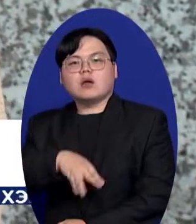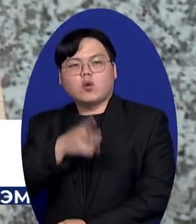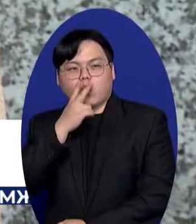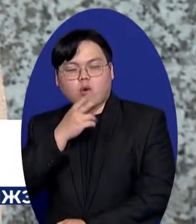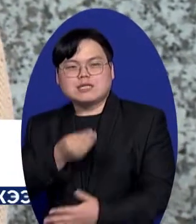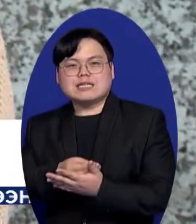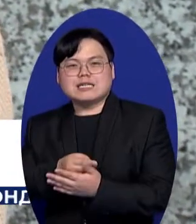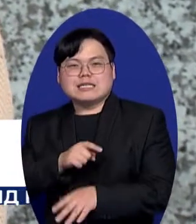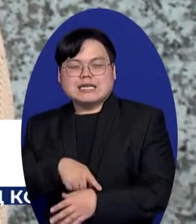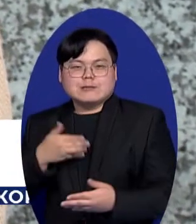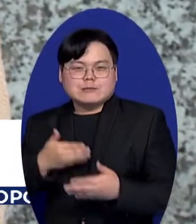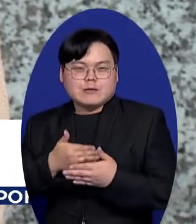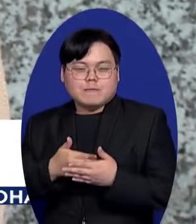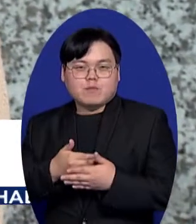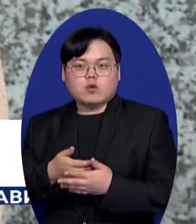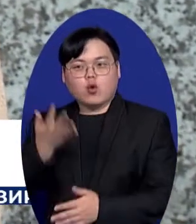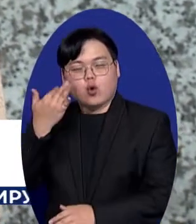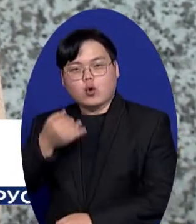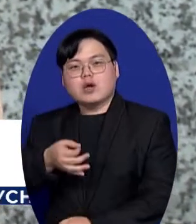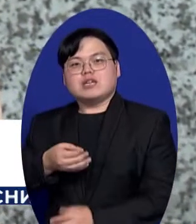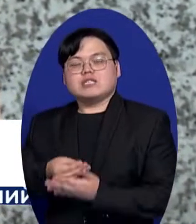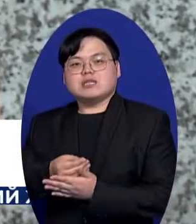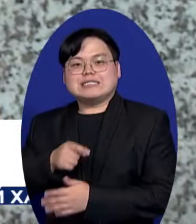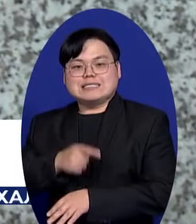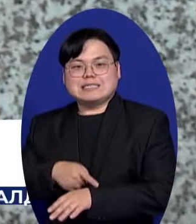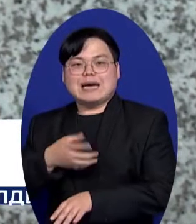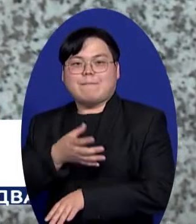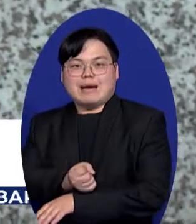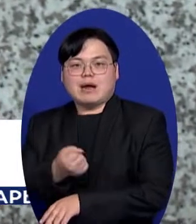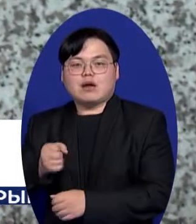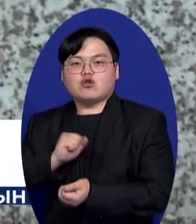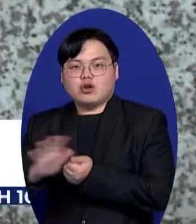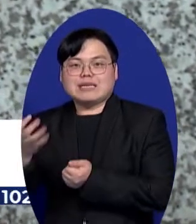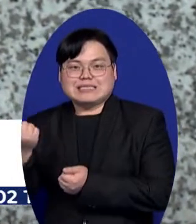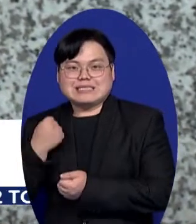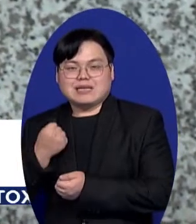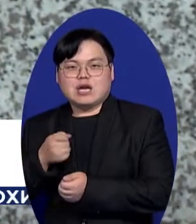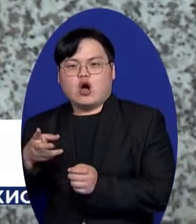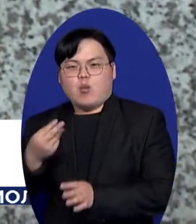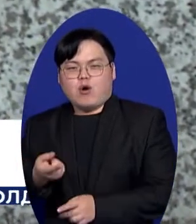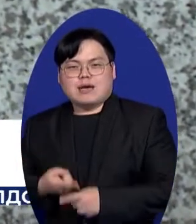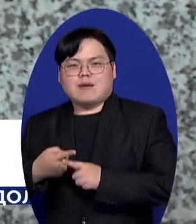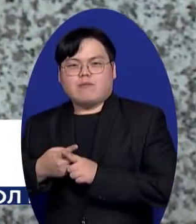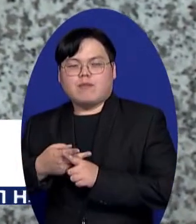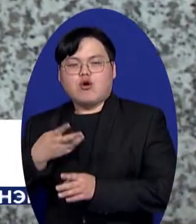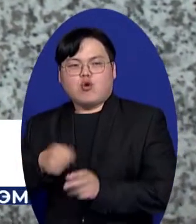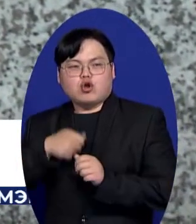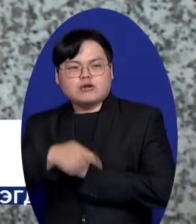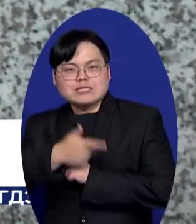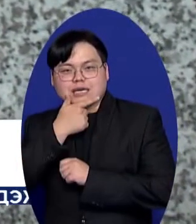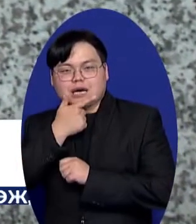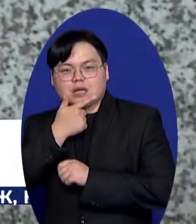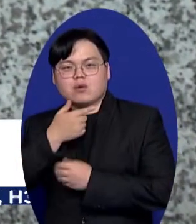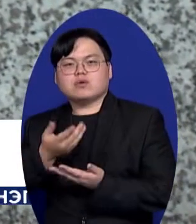шахаад үздэг юм бол хугацаанд төгсөх боломжтой байхгүй юу гэнэ. Тэгээд даанч төлбөр нэмснээс ингээд үүдэд хүүхдүүд ингээд төлбөрөө төлж чадахгүй болоод кредитээ